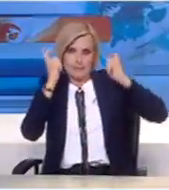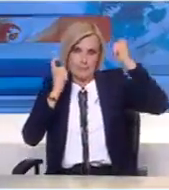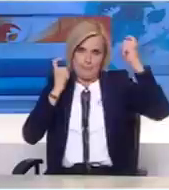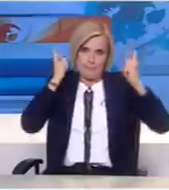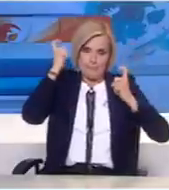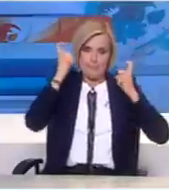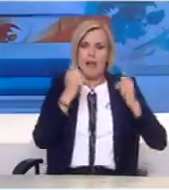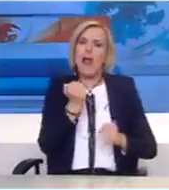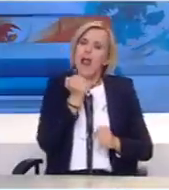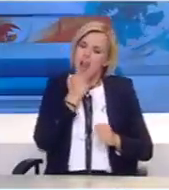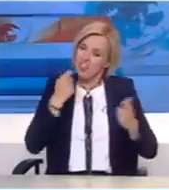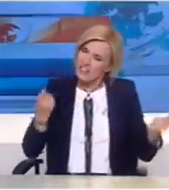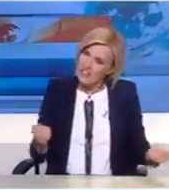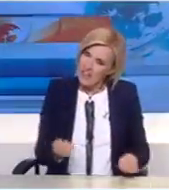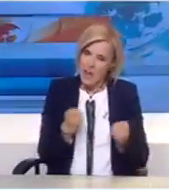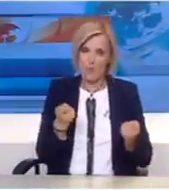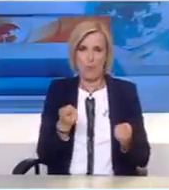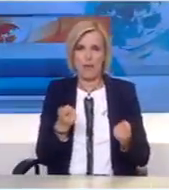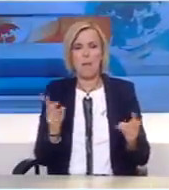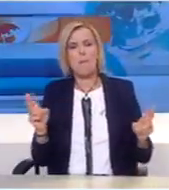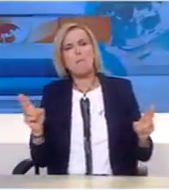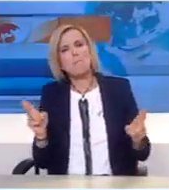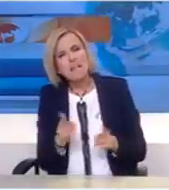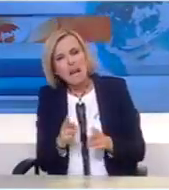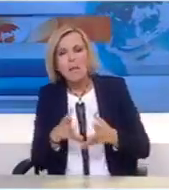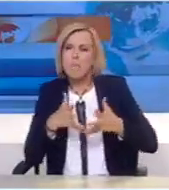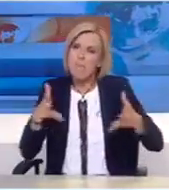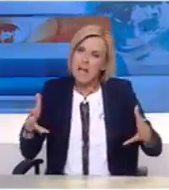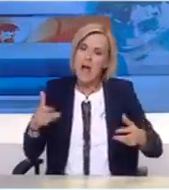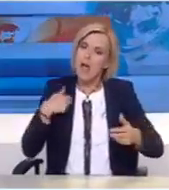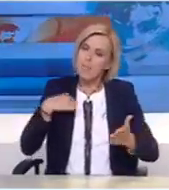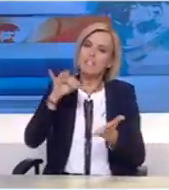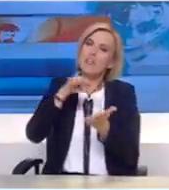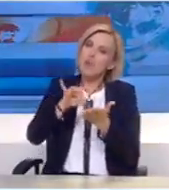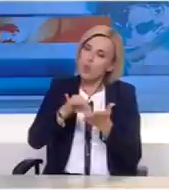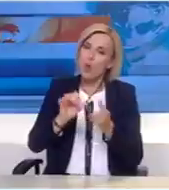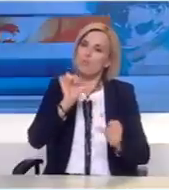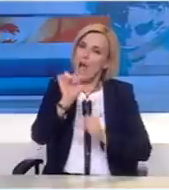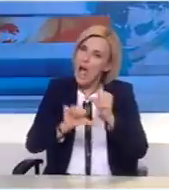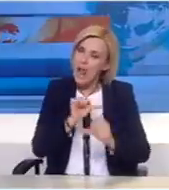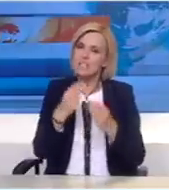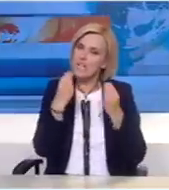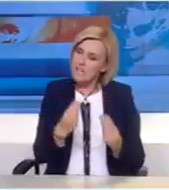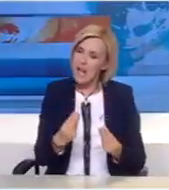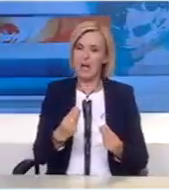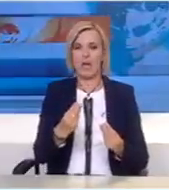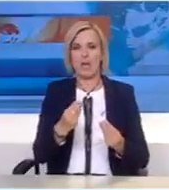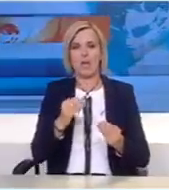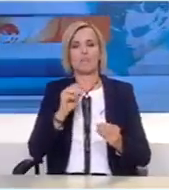λάθους. Λάθη μικρά και μεγάλα γίνονται, γιατί αυτή τη ζωή, αυτά τα λάθη προσπαθούμε να διορθώσουμε για να γίνουμε καλύτεροι σαν άνθρωποι, σαν